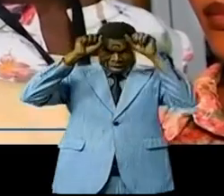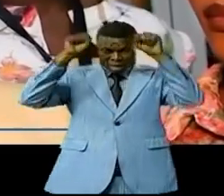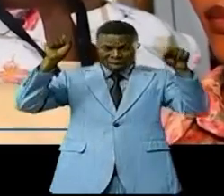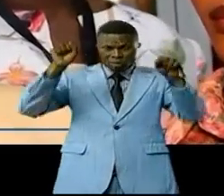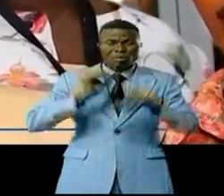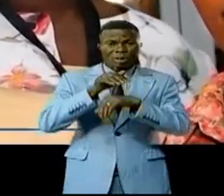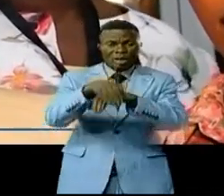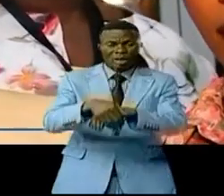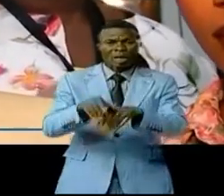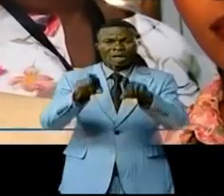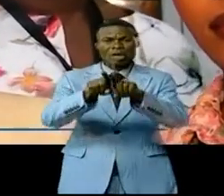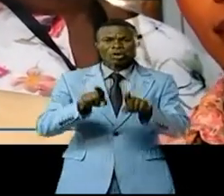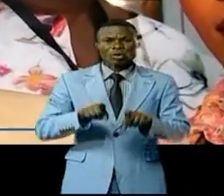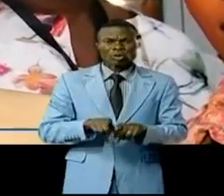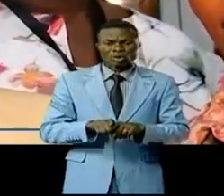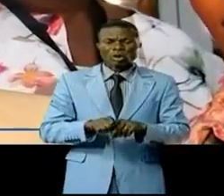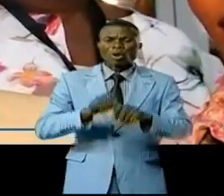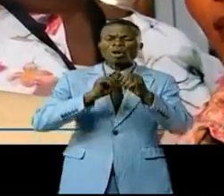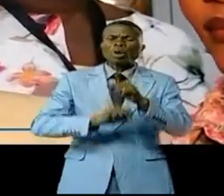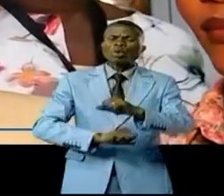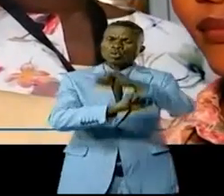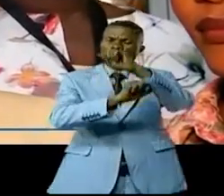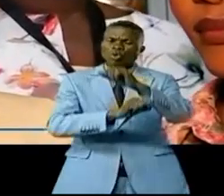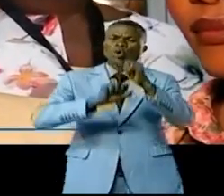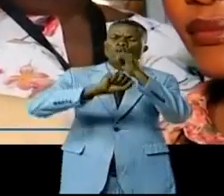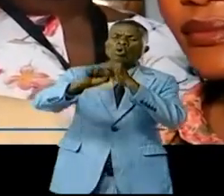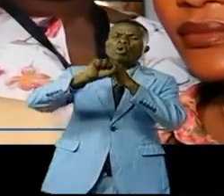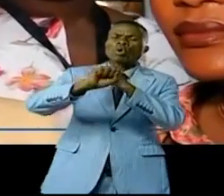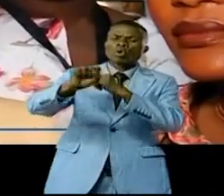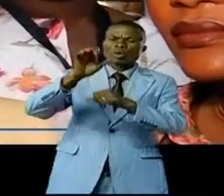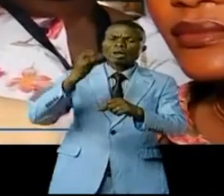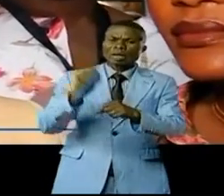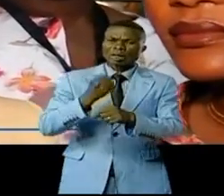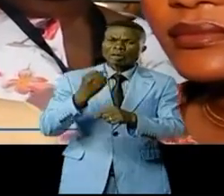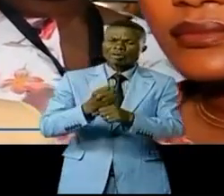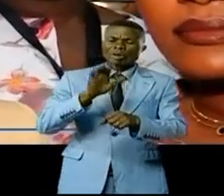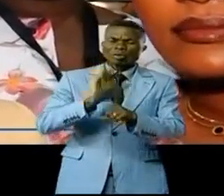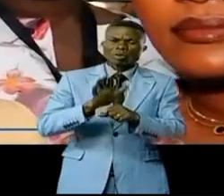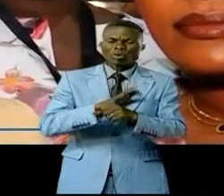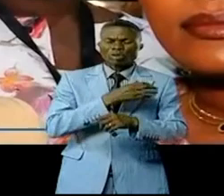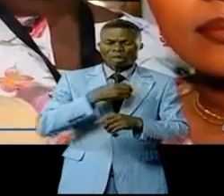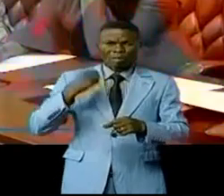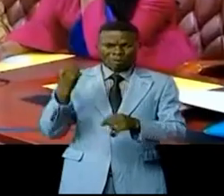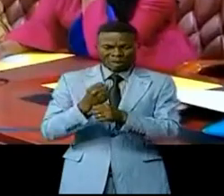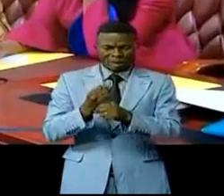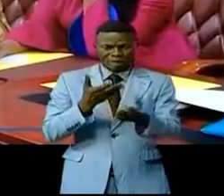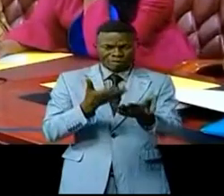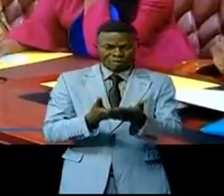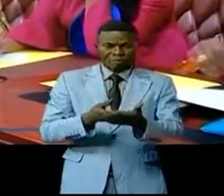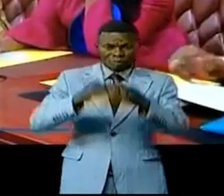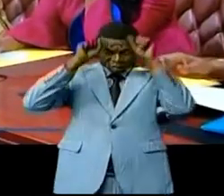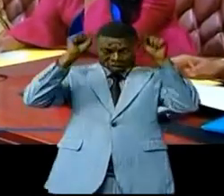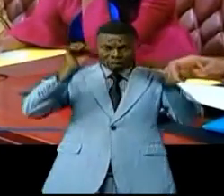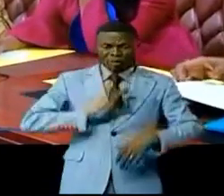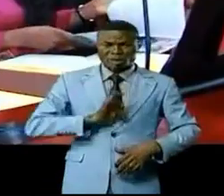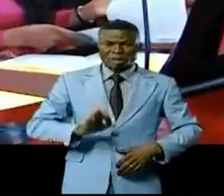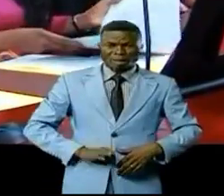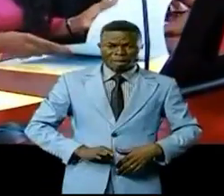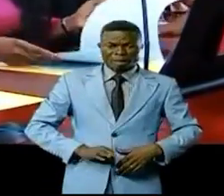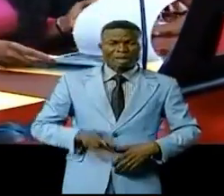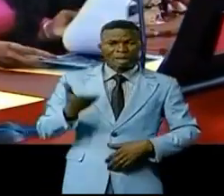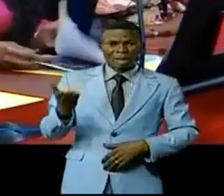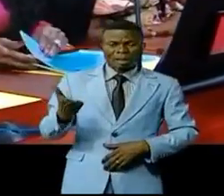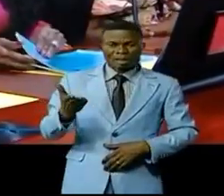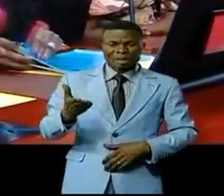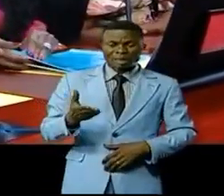engagé aussi à promouvoir et à investir plus d'efforts dans ce secteur-là. Le garant de la nation congolaise a de son côté